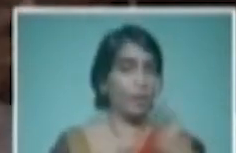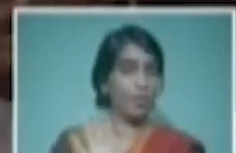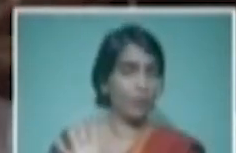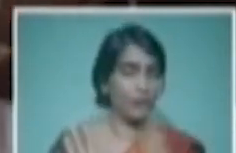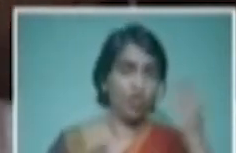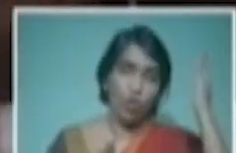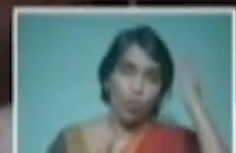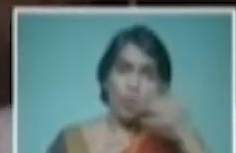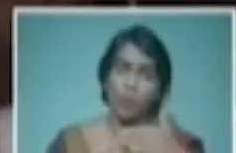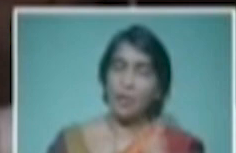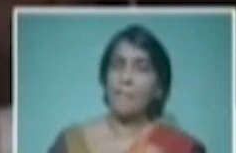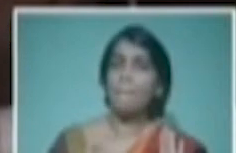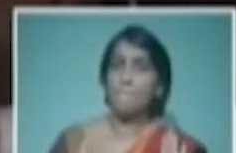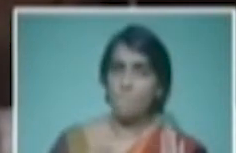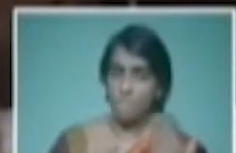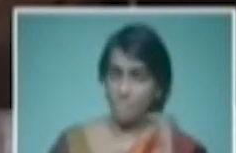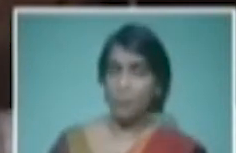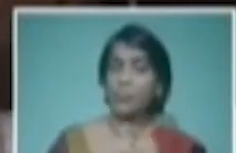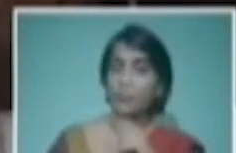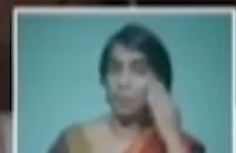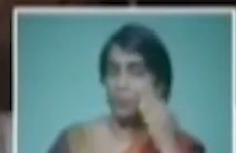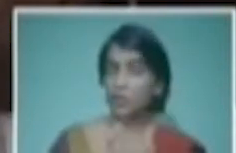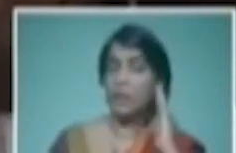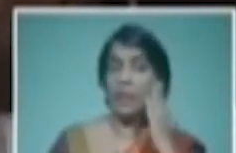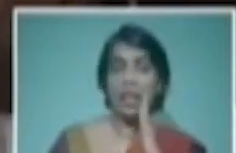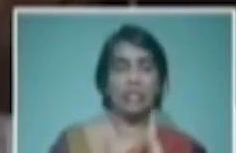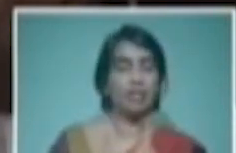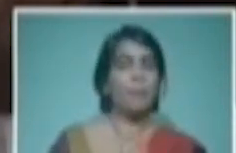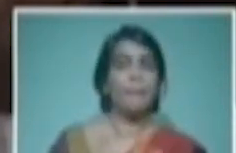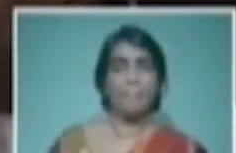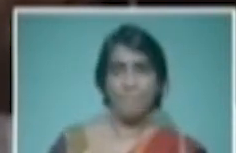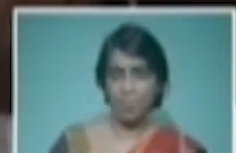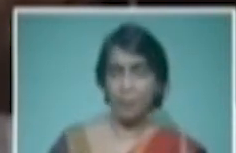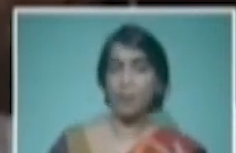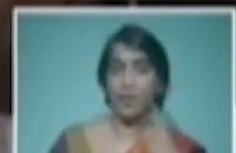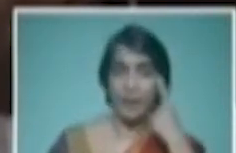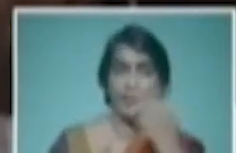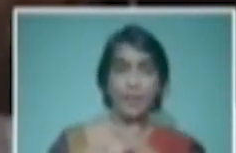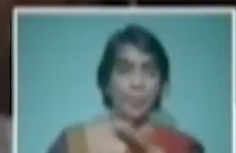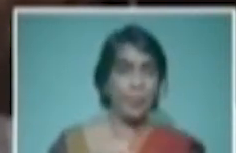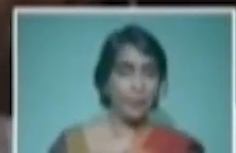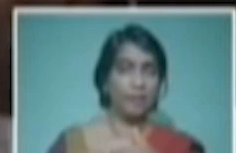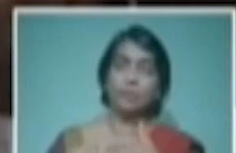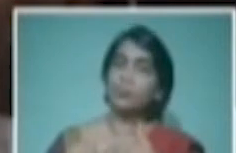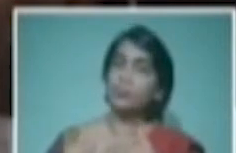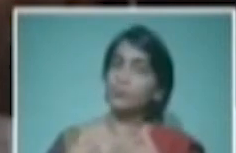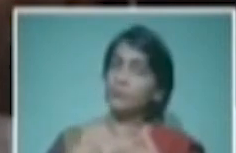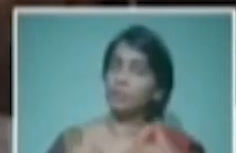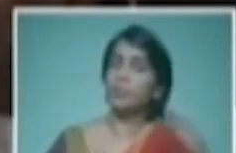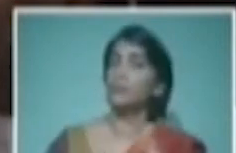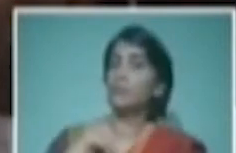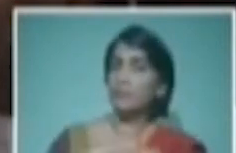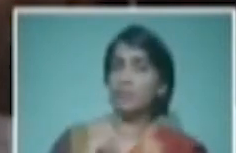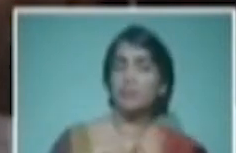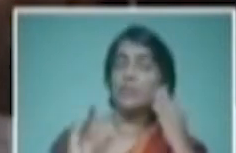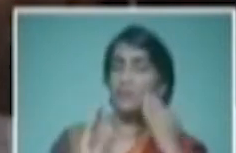මුල් කාර්යය ආරම්භ කරනවා. ඒ සඳහා විශේෂයෙන් ඉංග්‍රීසි භාෂාව පළවෙනි ශ්‍රේණිය සිට අපි ඇක්ටිවිටි බේස්